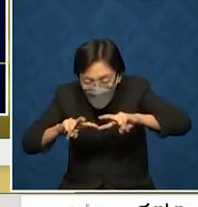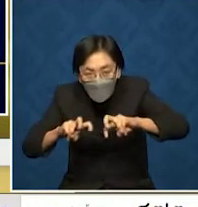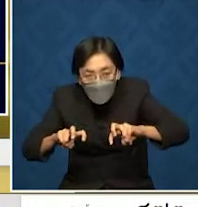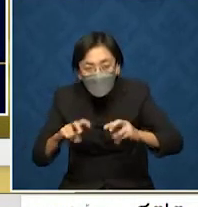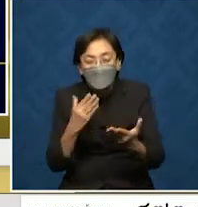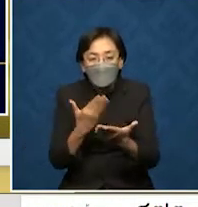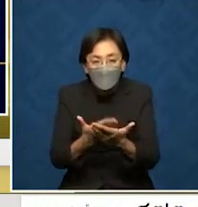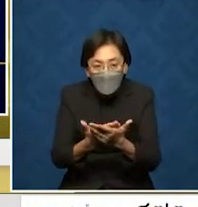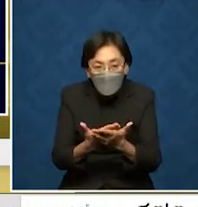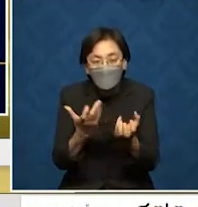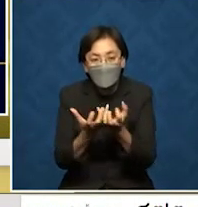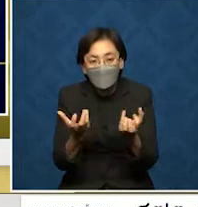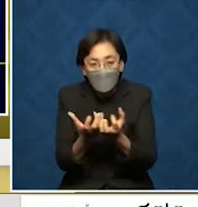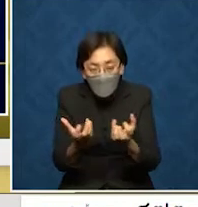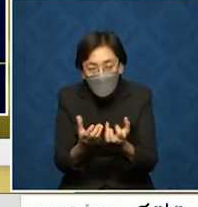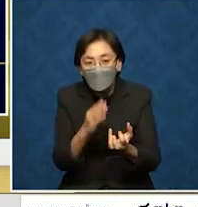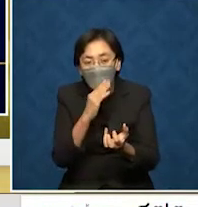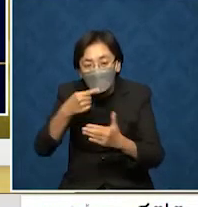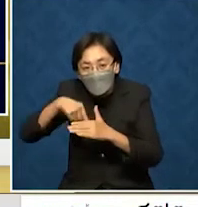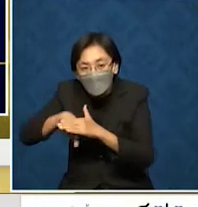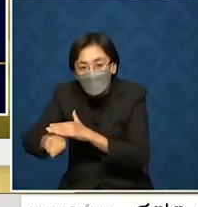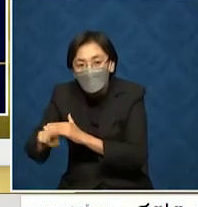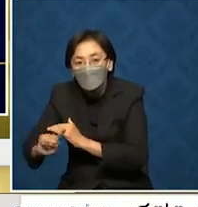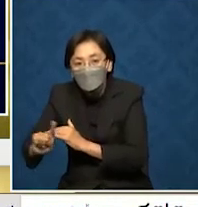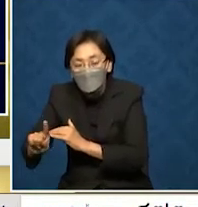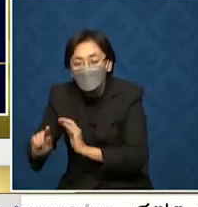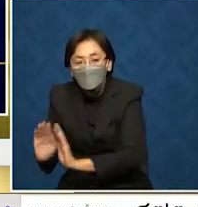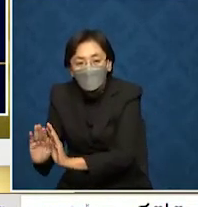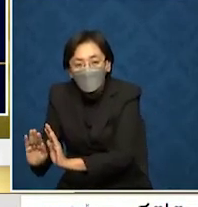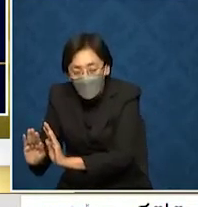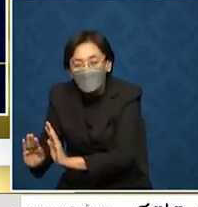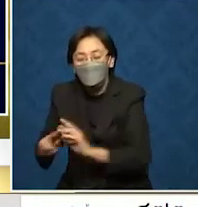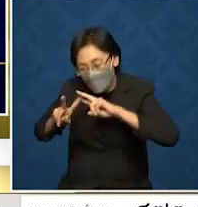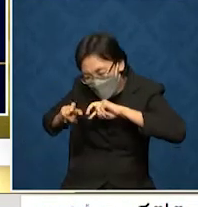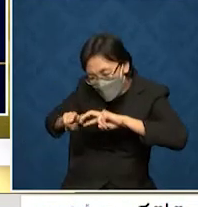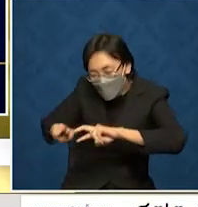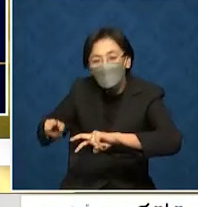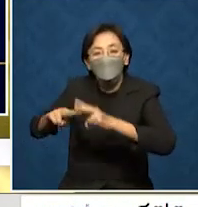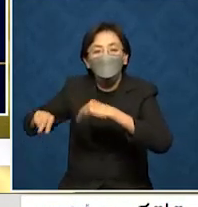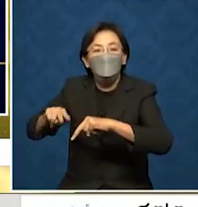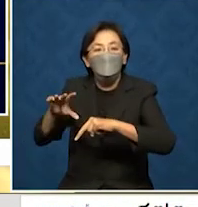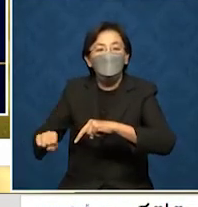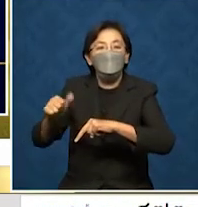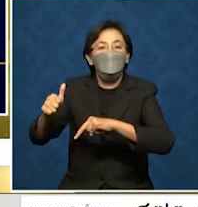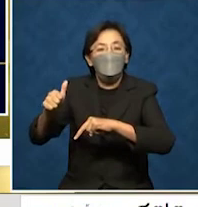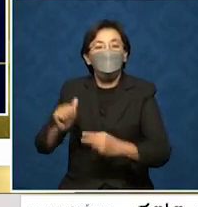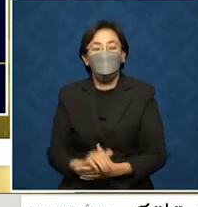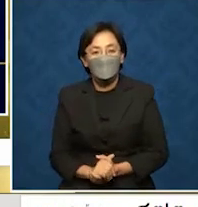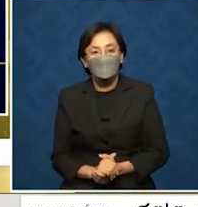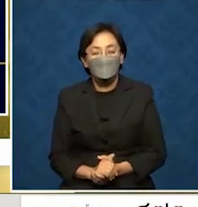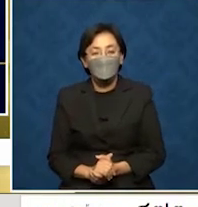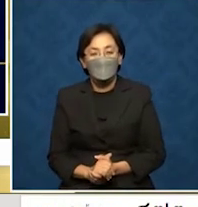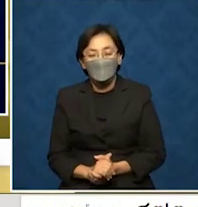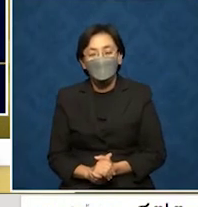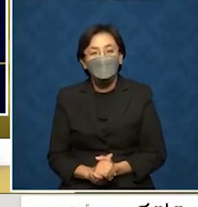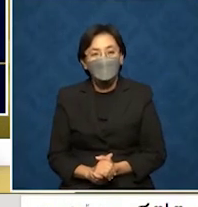พย์สินที่ซุกหายอยู่เพราะแนวทางของเราจะต้องยึดทรัพย์ย้อนหลังเป็น